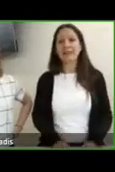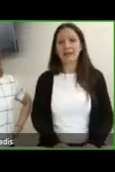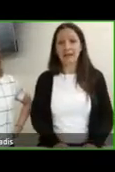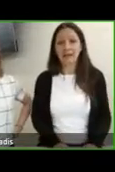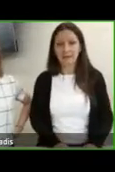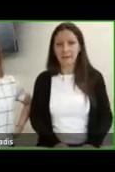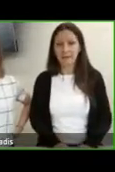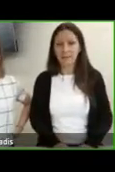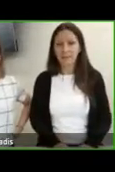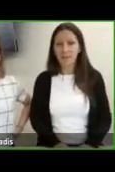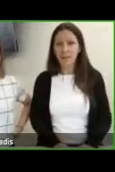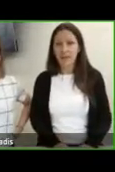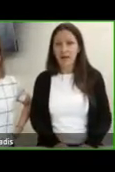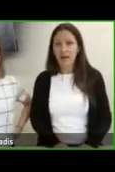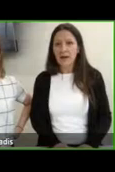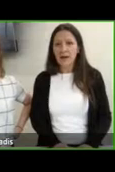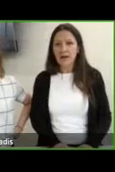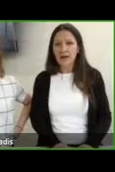site Internet?